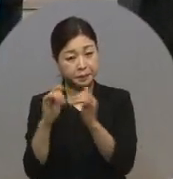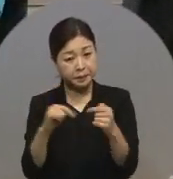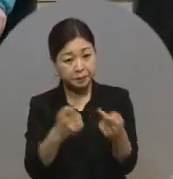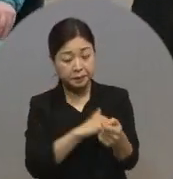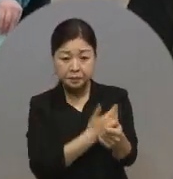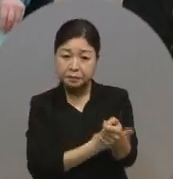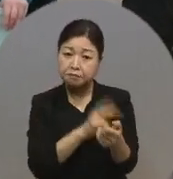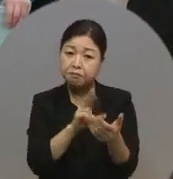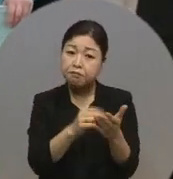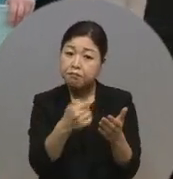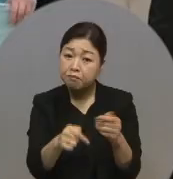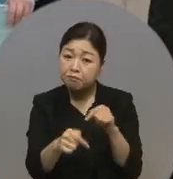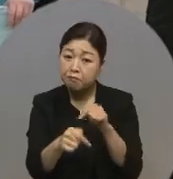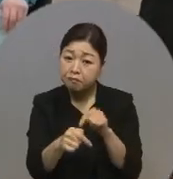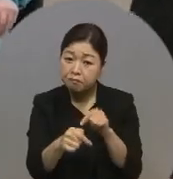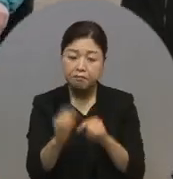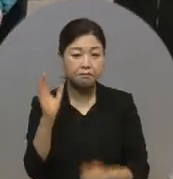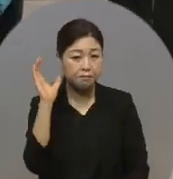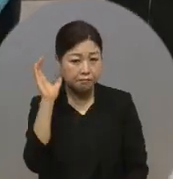직접 들어봤습니다.